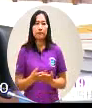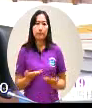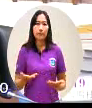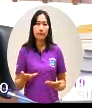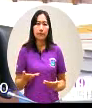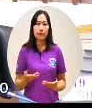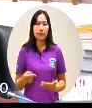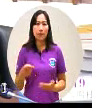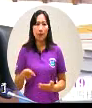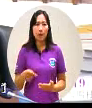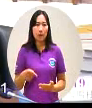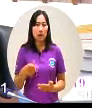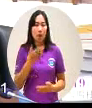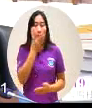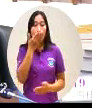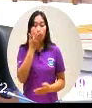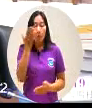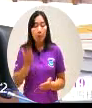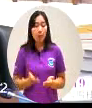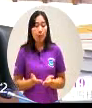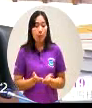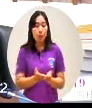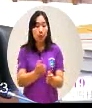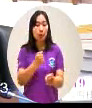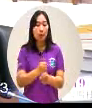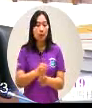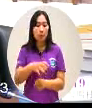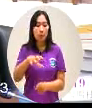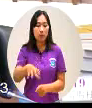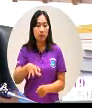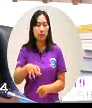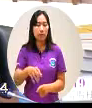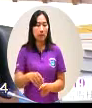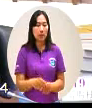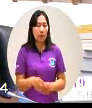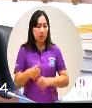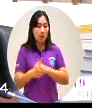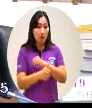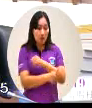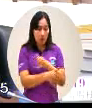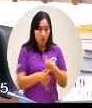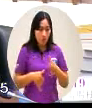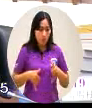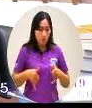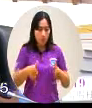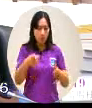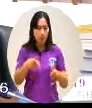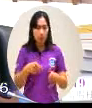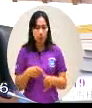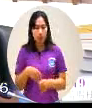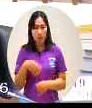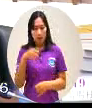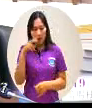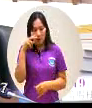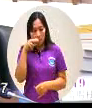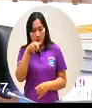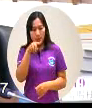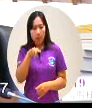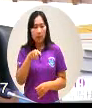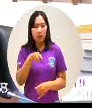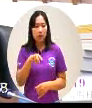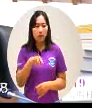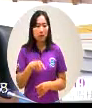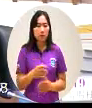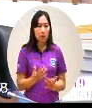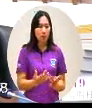田的生产地，看到的灯光，看到的路面，看到的这些植栽，拢让伊感觉讲真无适